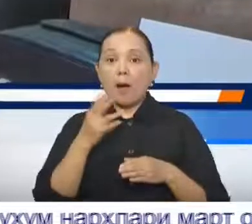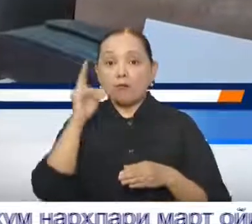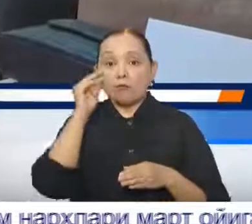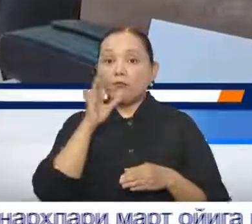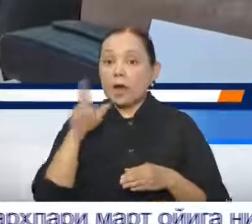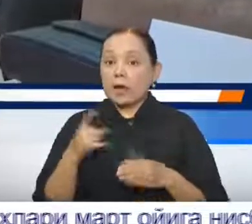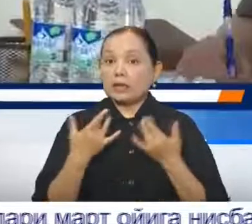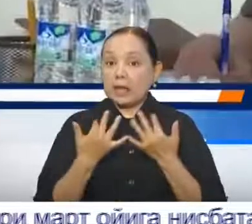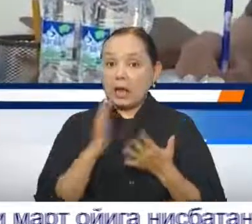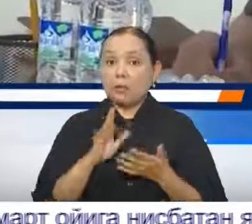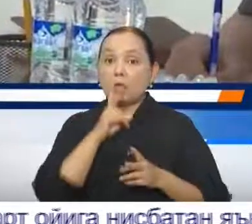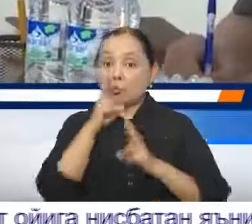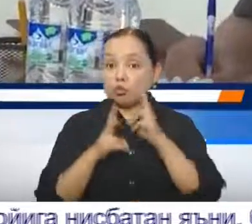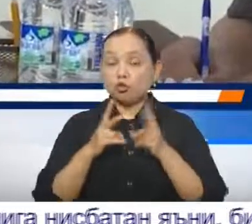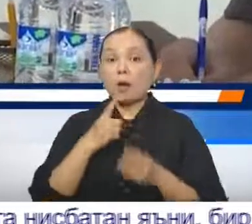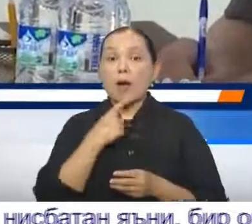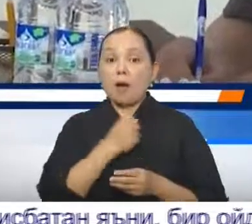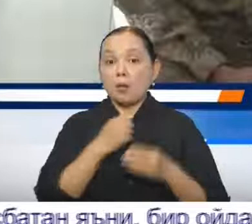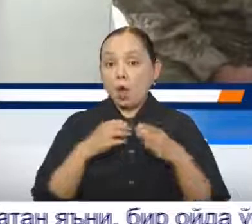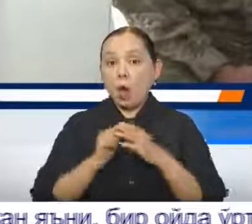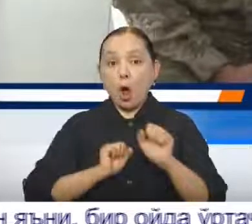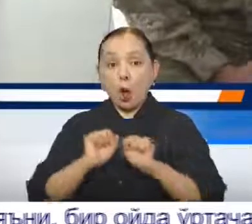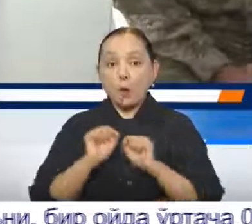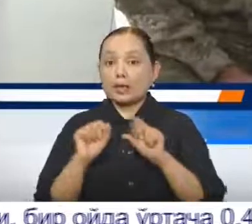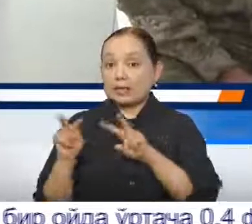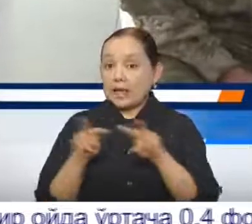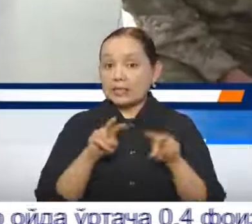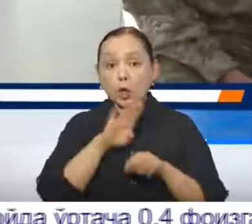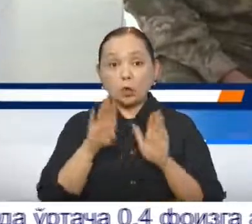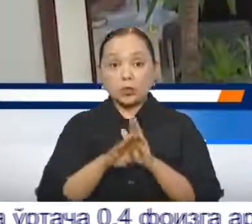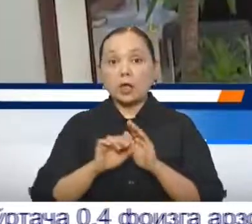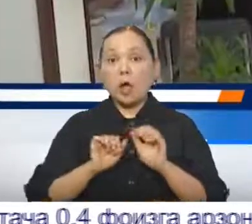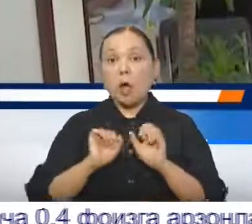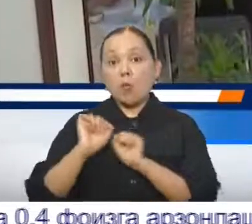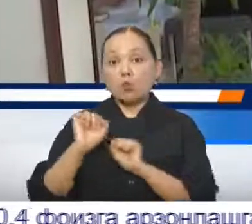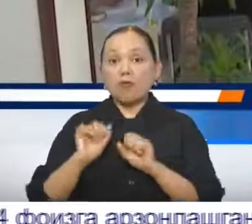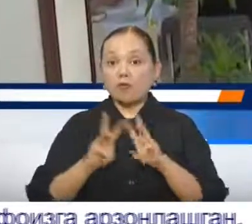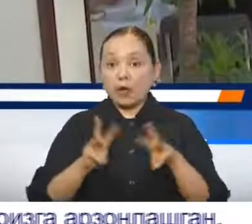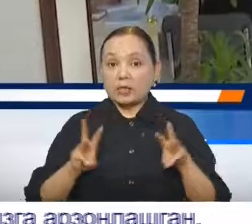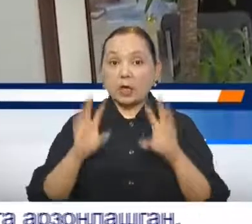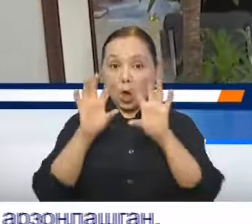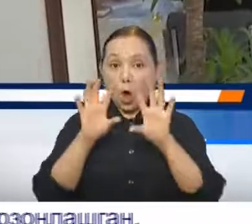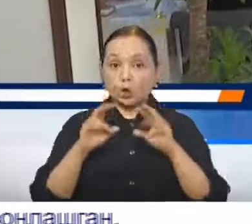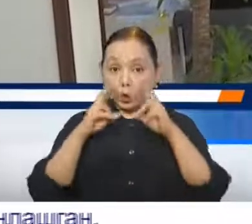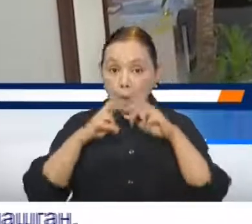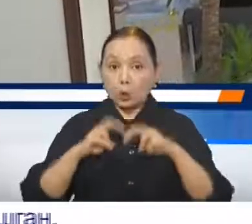talab etadigan murojaatlar Toshkent harbiy okrug qo'mondonligining nazorati ostida va Mudofaa vazirligi miqyosida qonuniy ko'rib chiqilishi rejalashtirilgan.